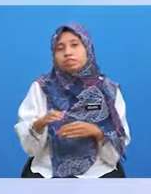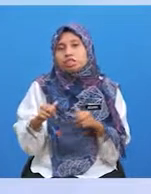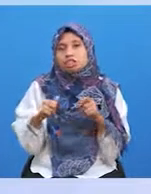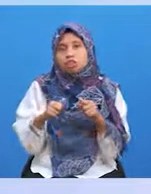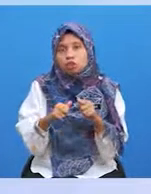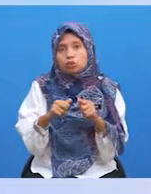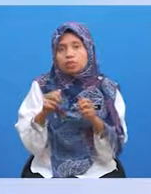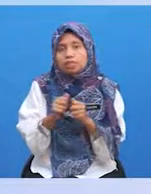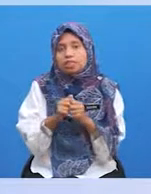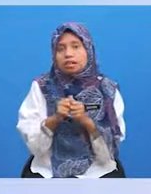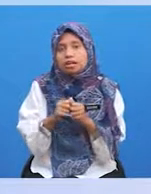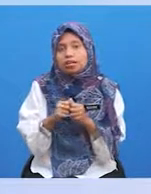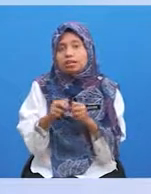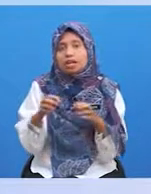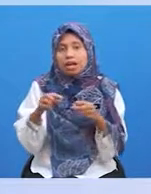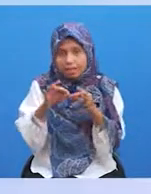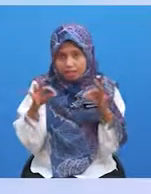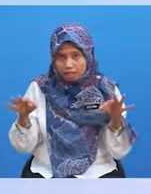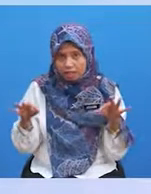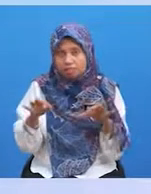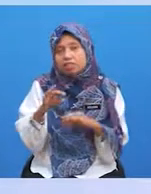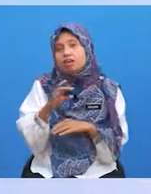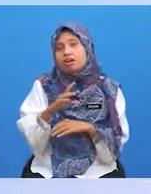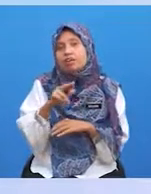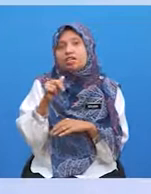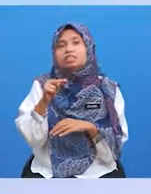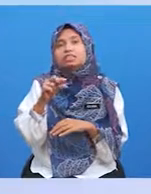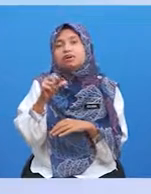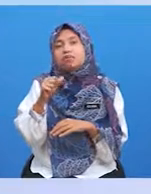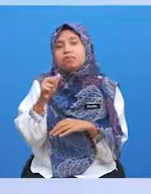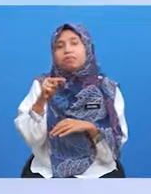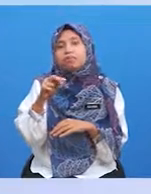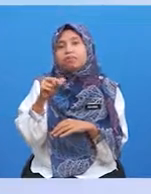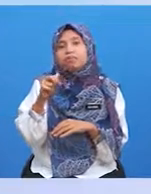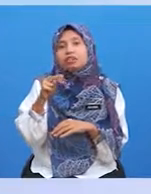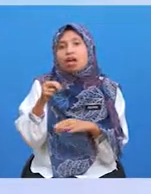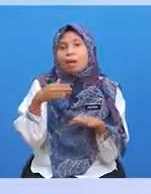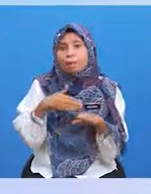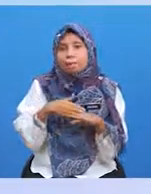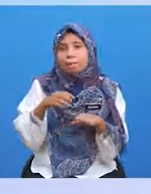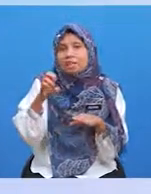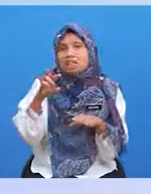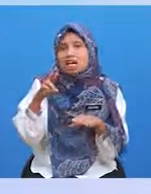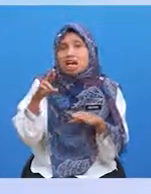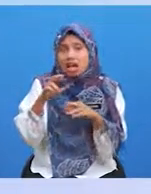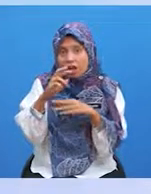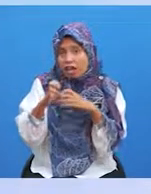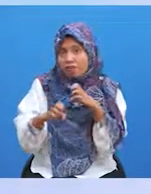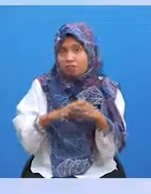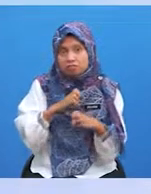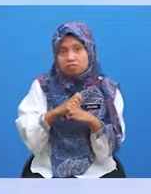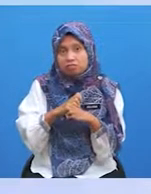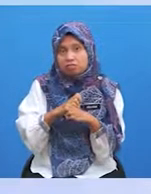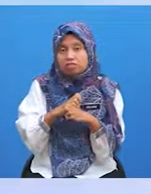diikuti dengan ayat rangsangan. Lantaran itu, pada era ledakan kemajuan teknologi